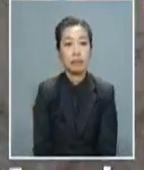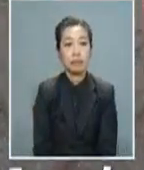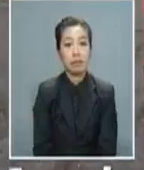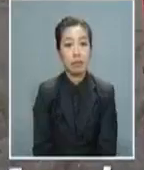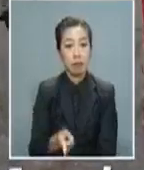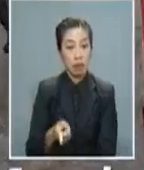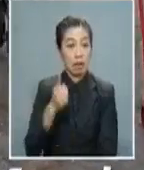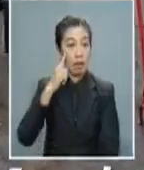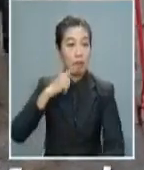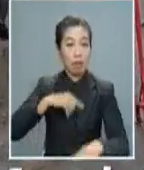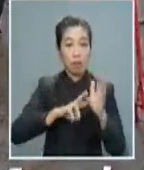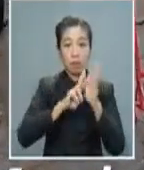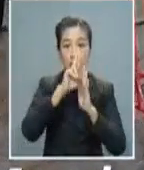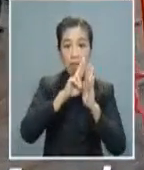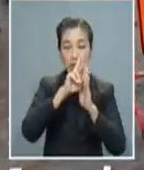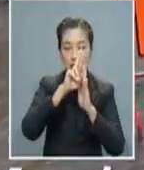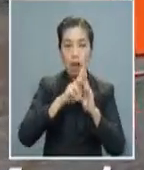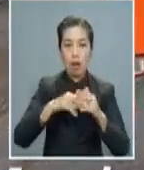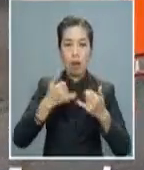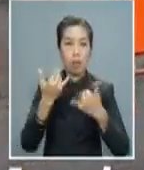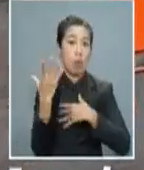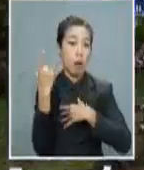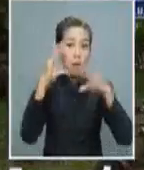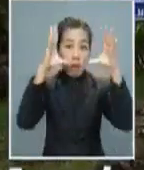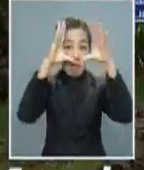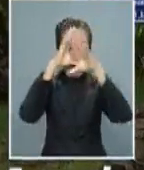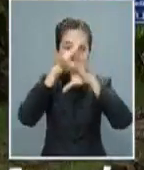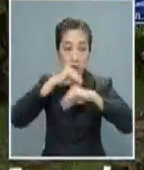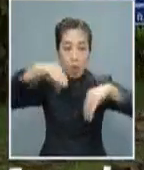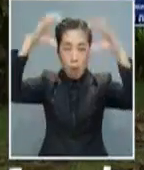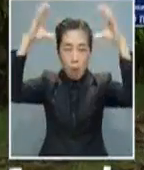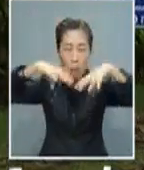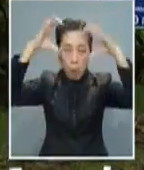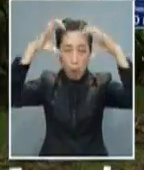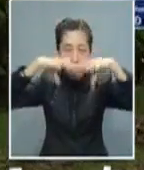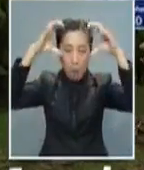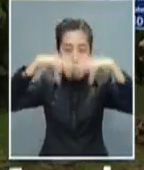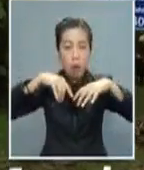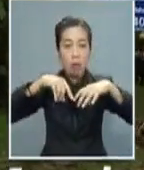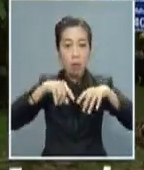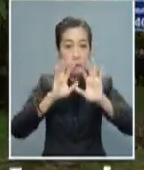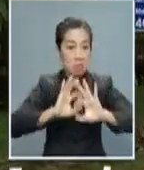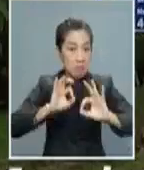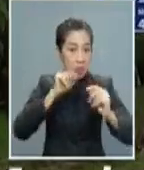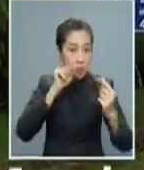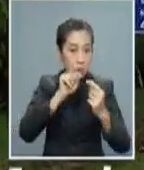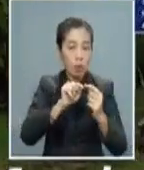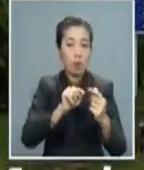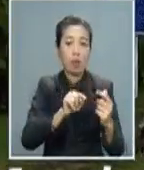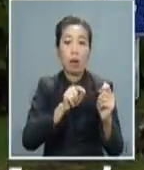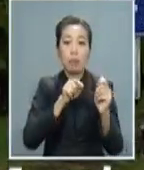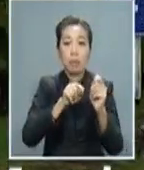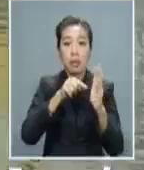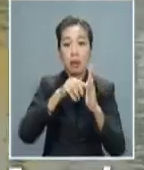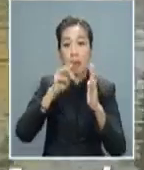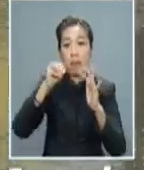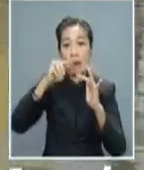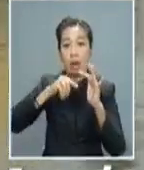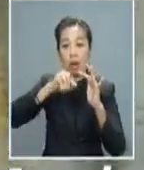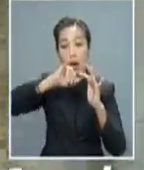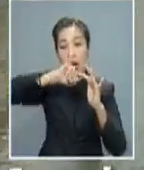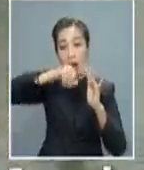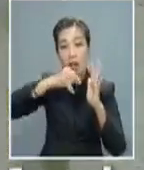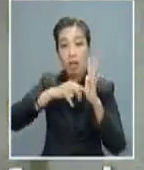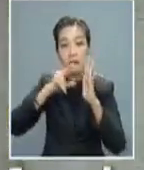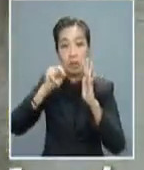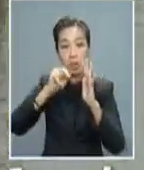ฝนที่ตกหนักในหลายพื้นที่ของจังหวัดเชียงรายตลอดคืนที่ผ่านมาโดยเฉพาะในอำเภอแม่จันทำให้น้ำจากดอยจระเข้ไหลเข้าท่วมถนนพหลโยธิน